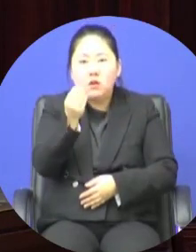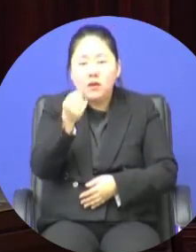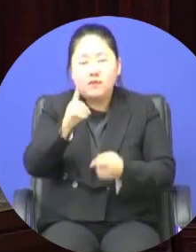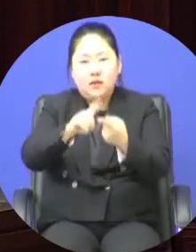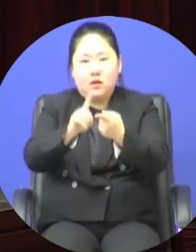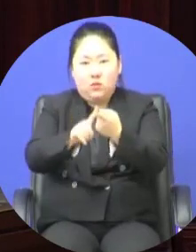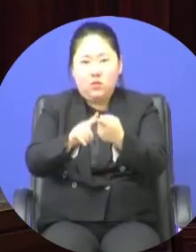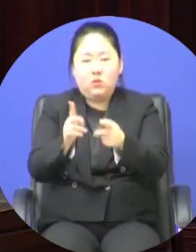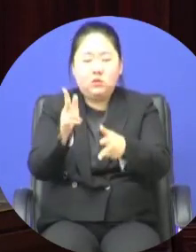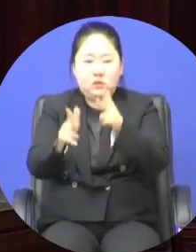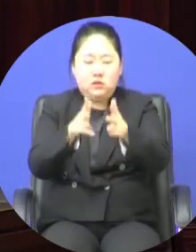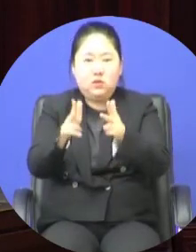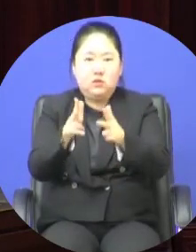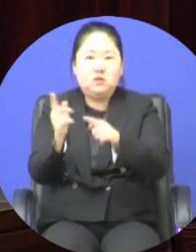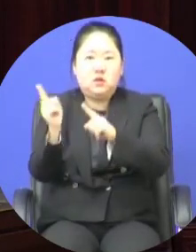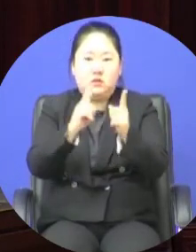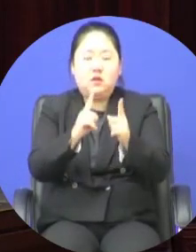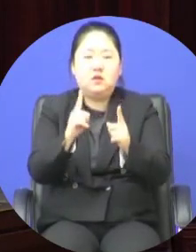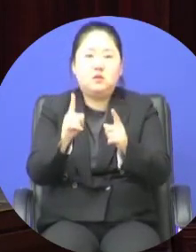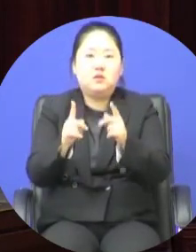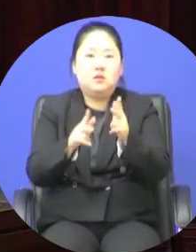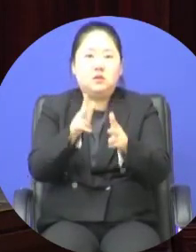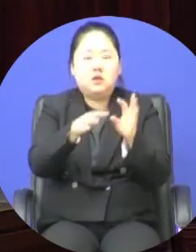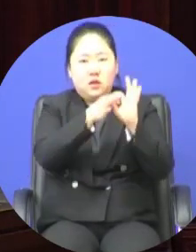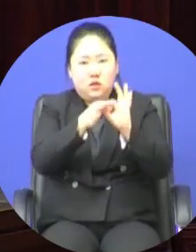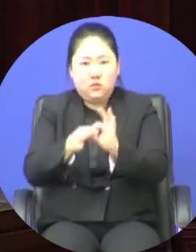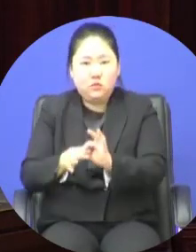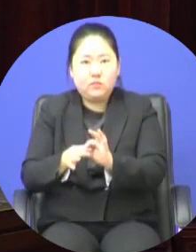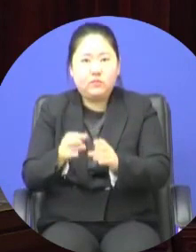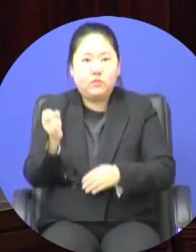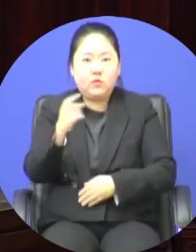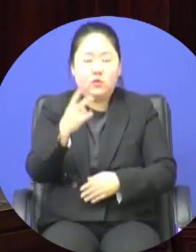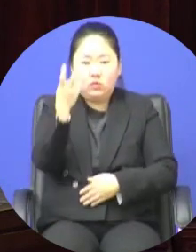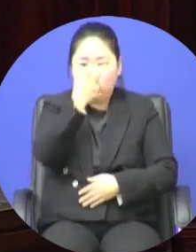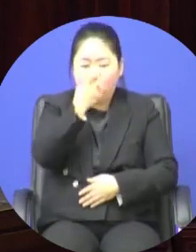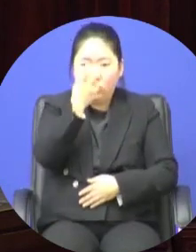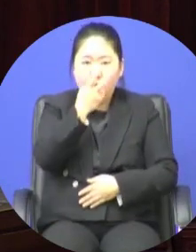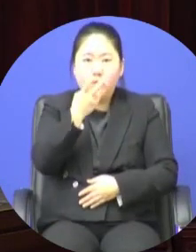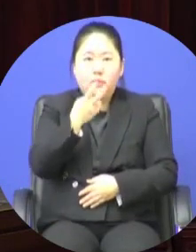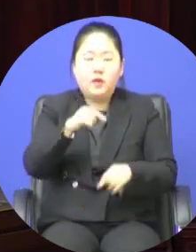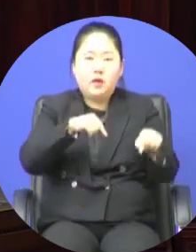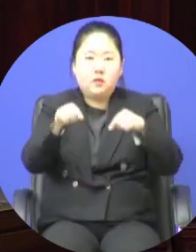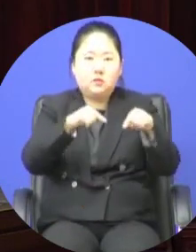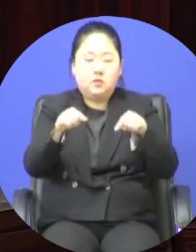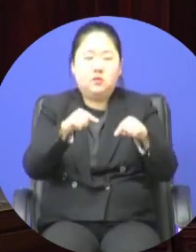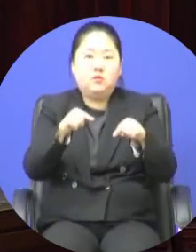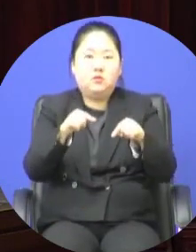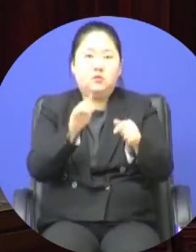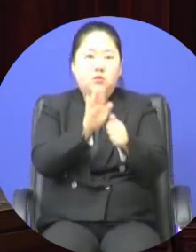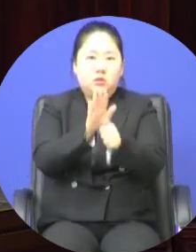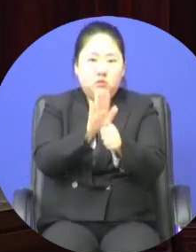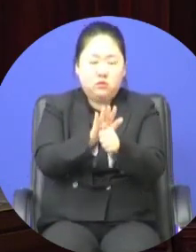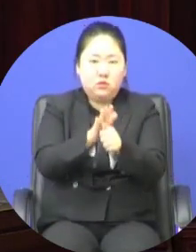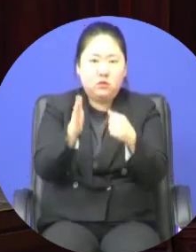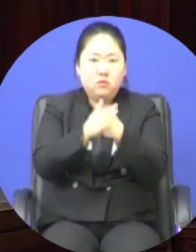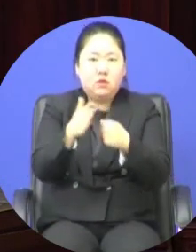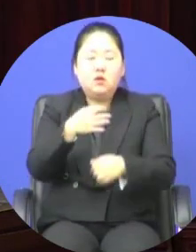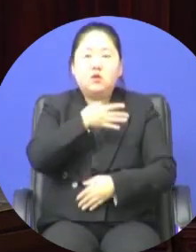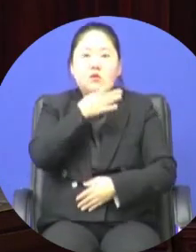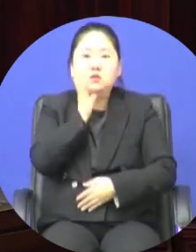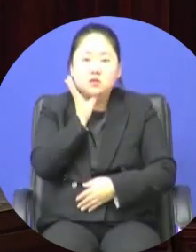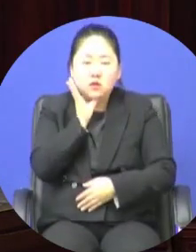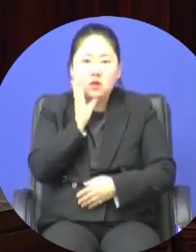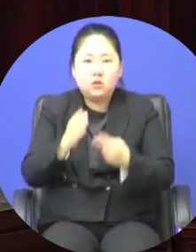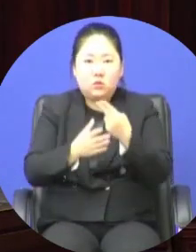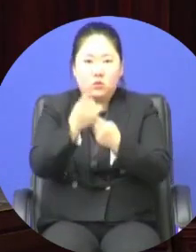지속 추진하겠습니다. 돌봄과 보건 기능이 결합된 행정조직 운영으로 어르신에게 보다 체계적이고 효율적인